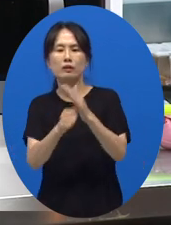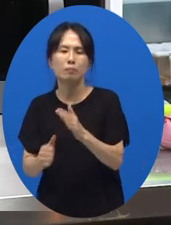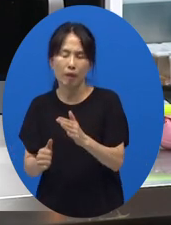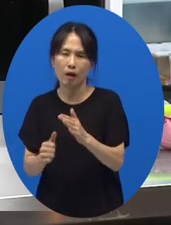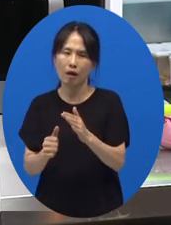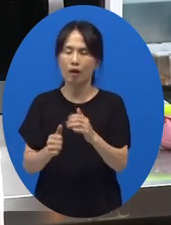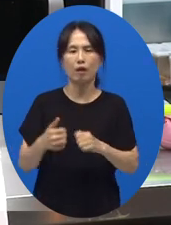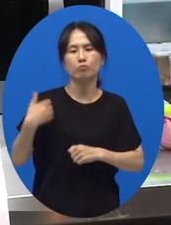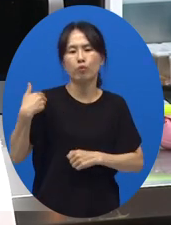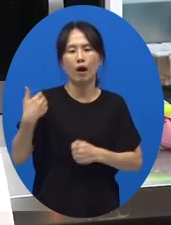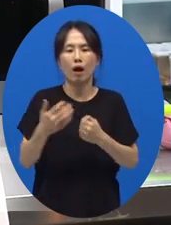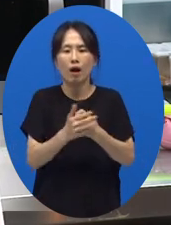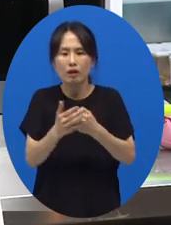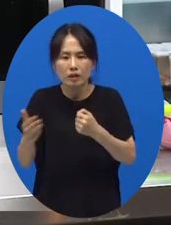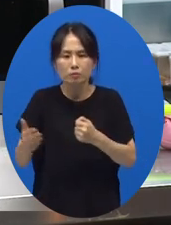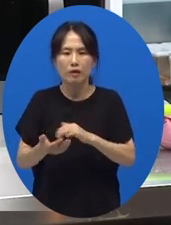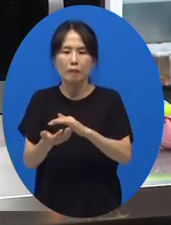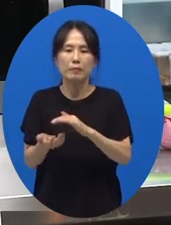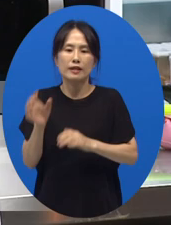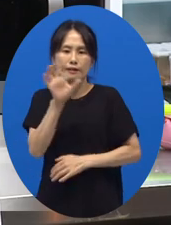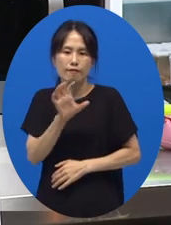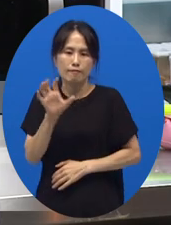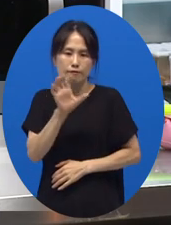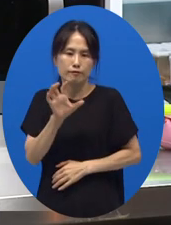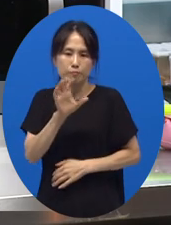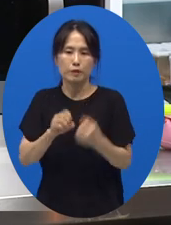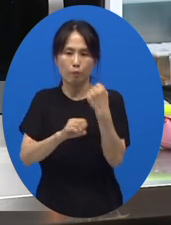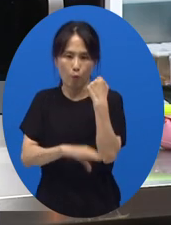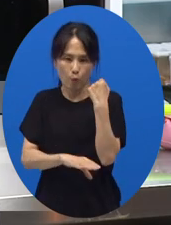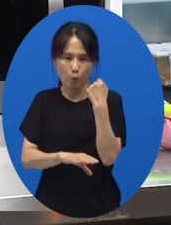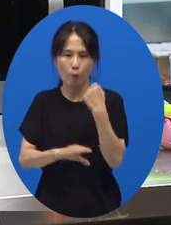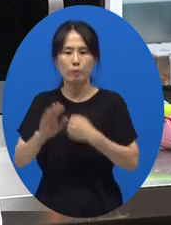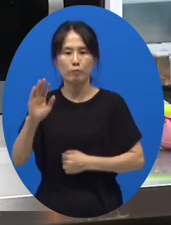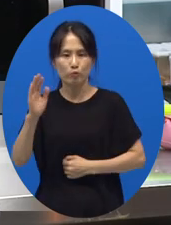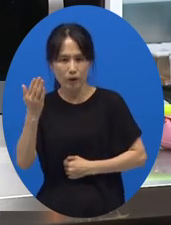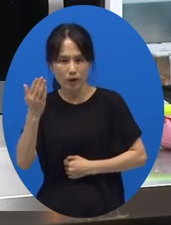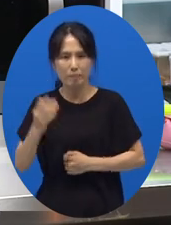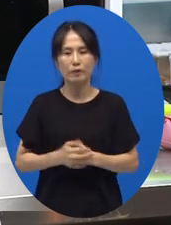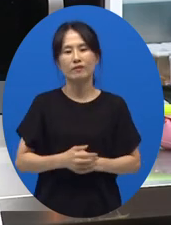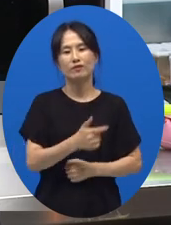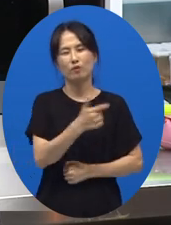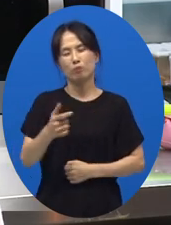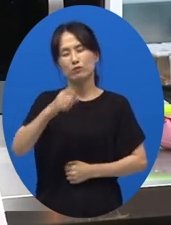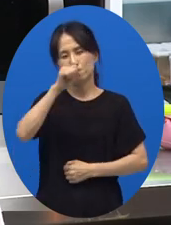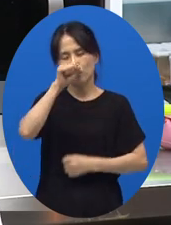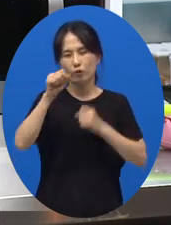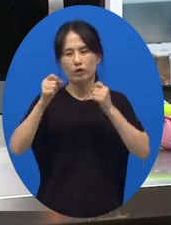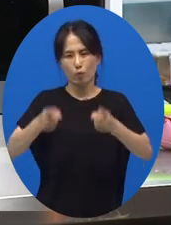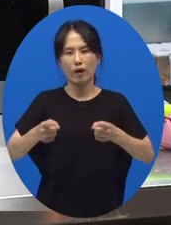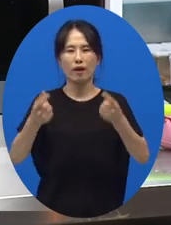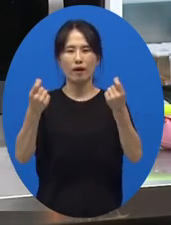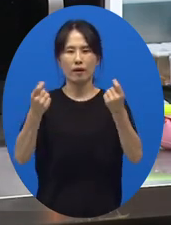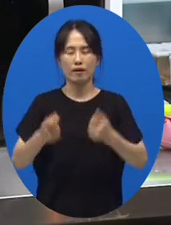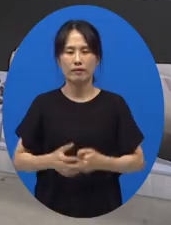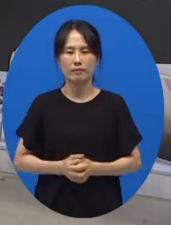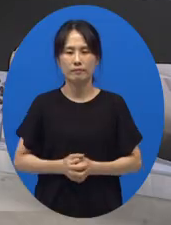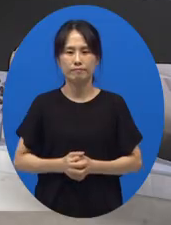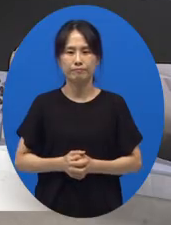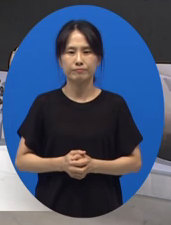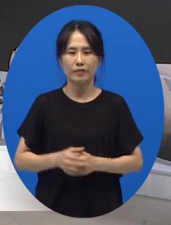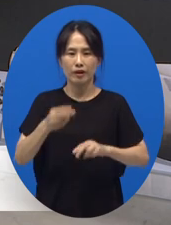수도 있고 잘 될 수도 있으니까 이런 예행 연습을 좀 토대로 하면 너무 좋은 기회인 것